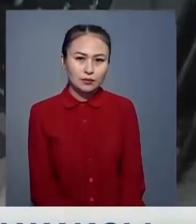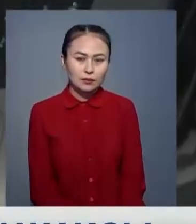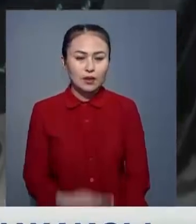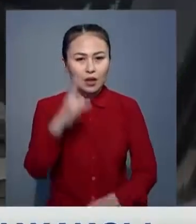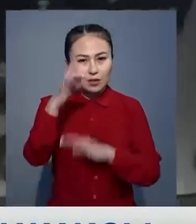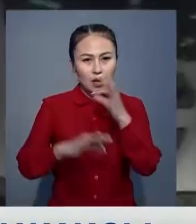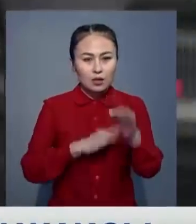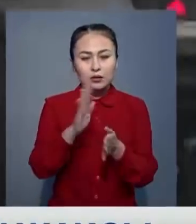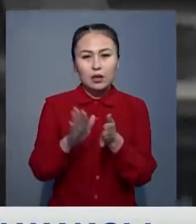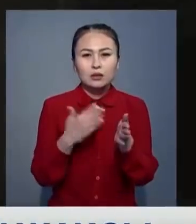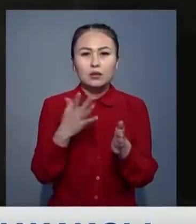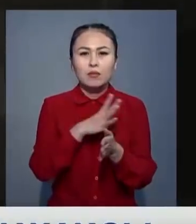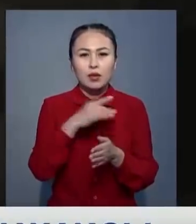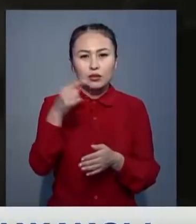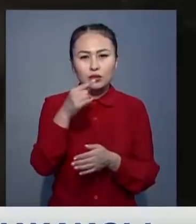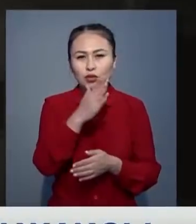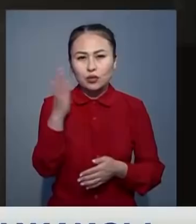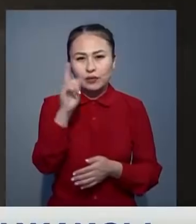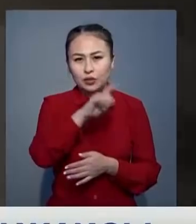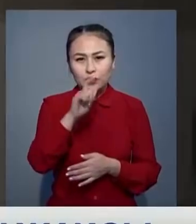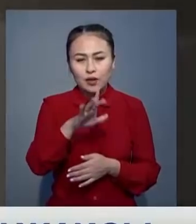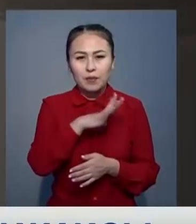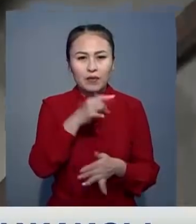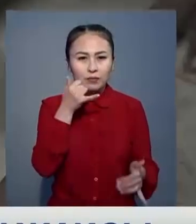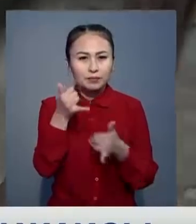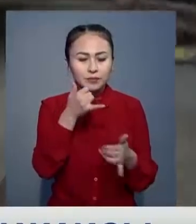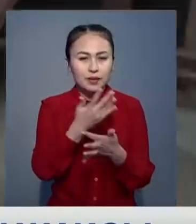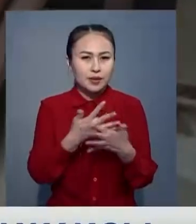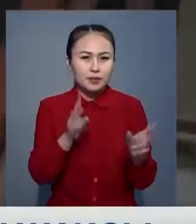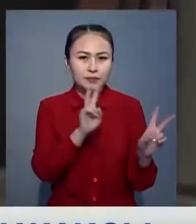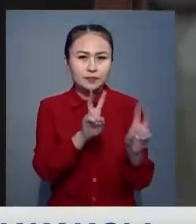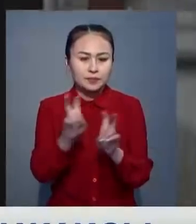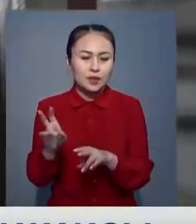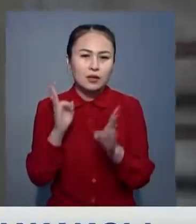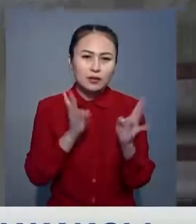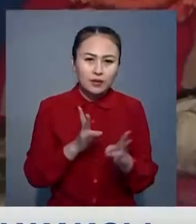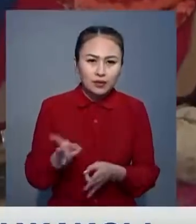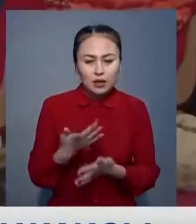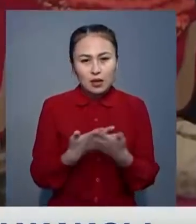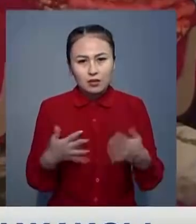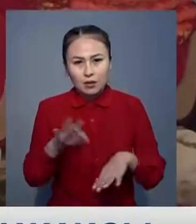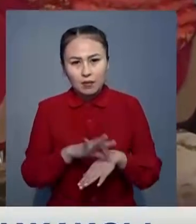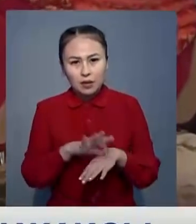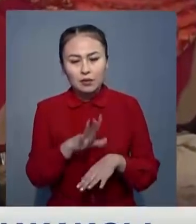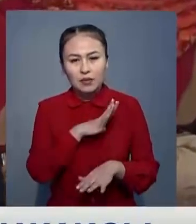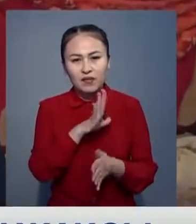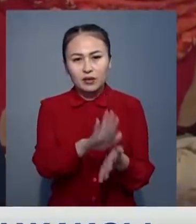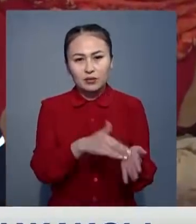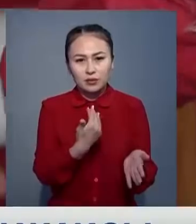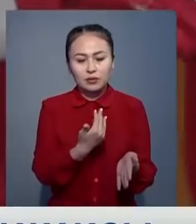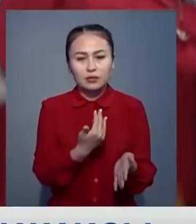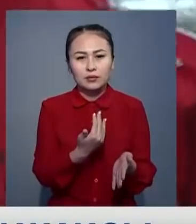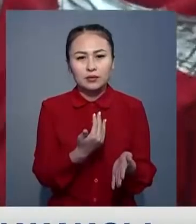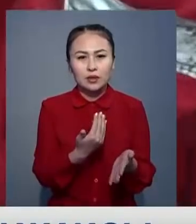Тәулігіне қалалық жедел жәрдем стансасы 1000-нан астам шақыру түседі екен. Олардың ішінде түрлі жағдайлардан ауыр жарақат алғандар мен дерті асқынып дәрігерлер көмегіне жүгінетіндер де аз